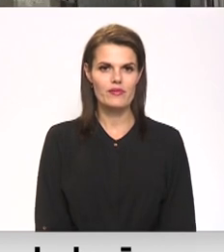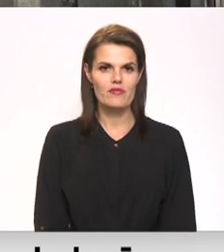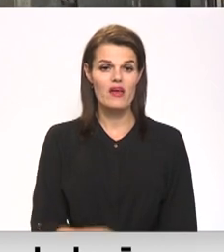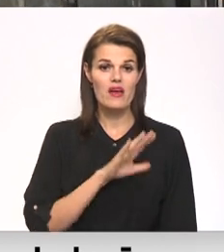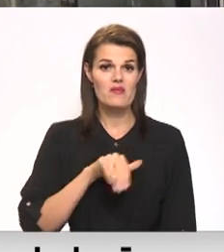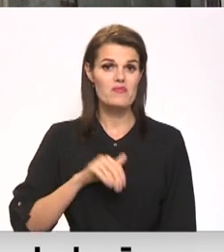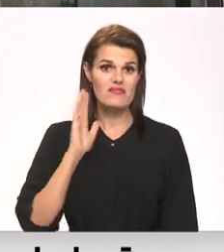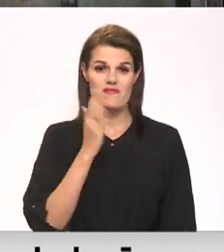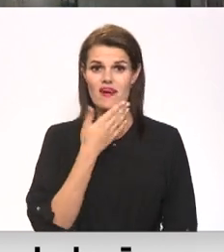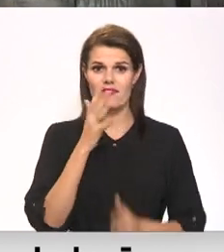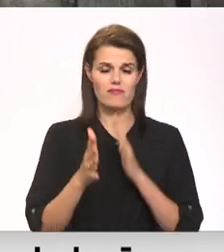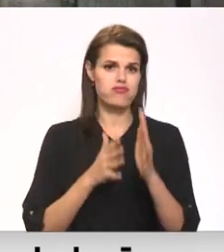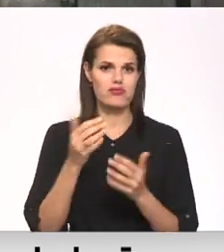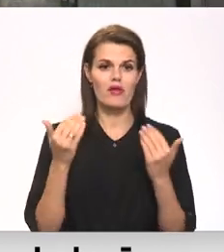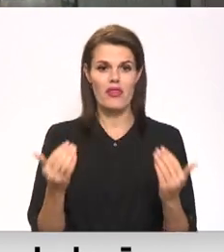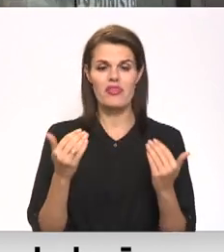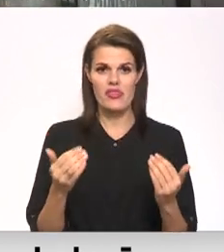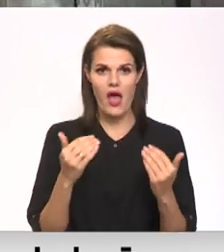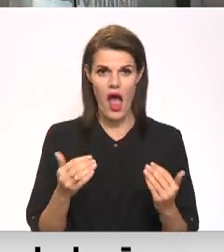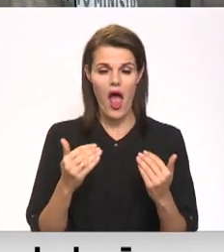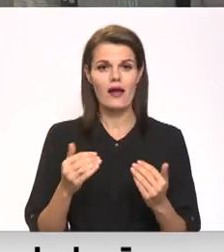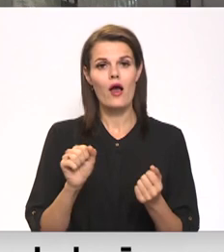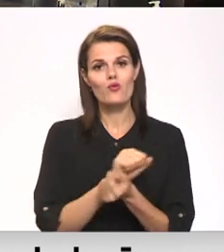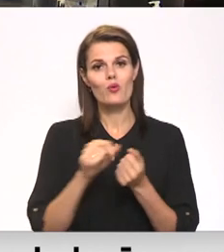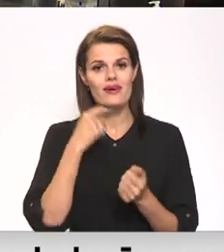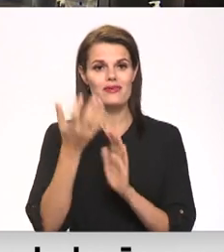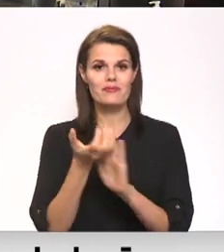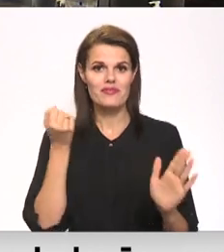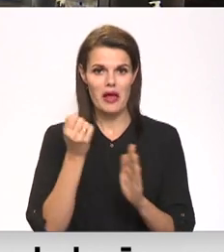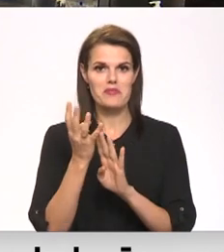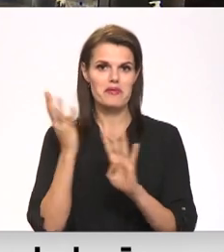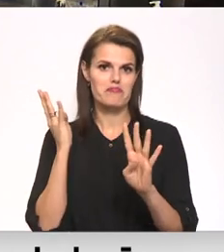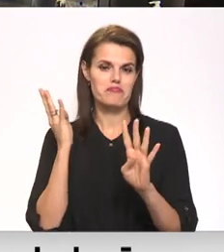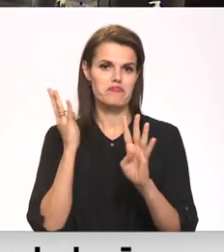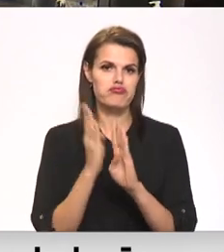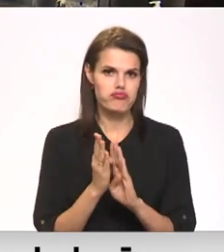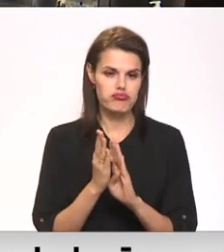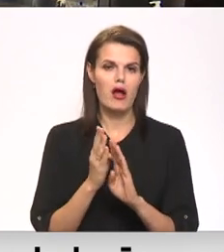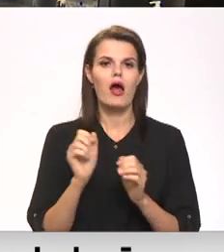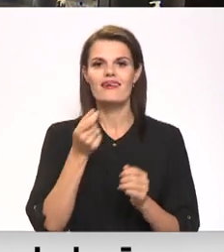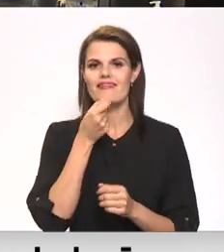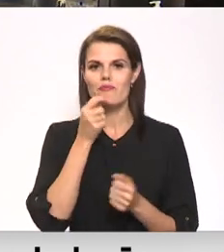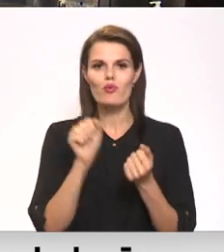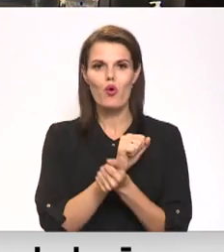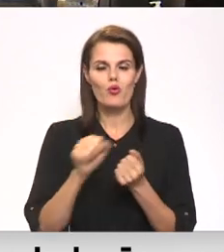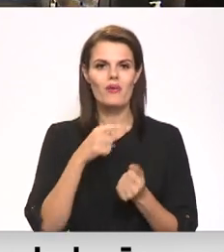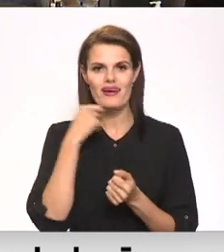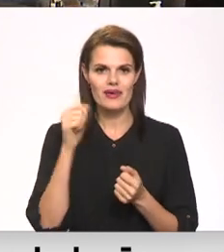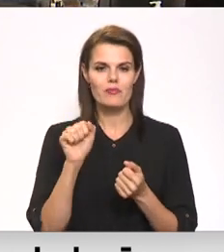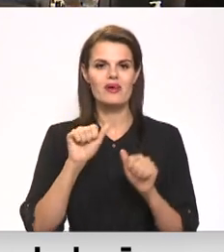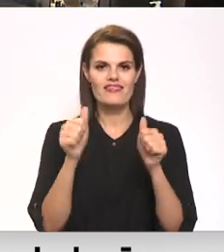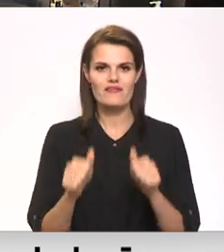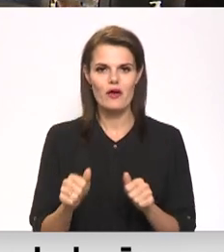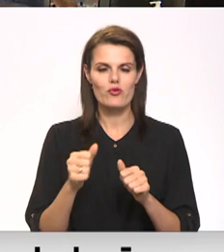Pēc vasaras buma tagad Pilsonības un migrācijas lietu pārvaldes iecirkņos rindas ir daudz īsākas. Septembrī dokumentus vēlējušies noformēt par